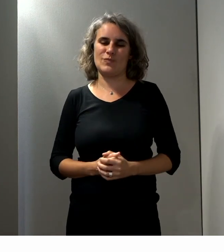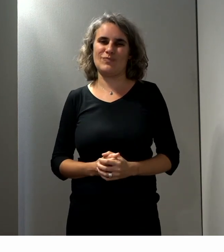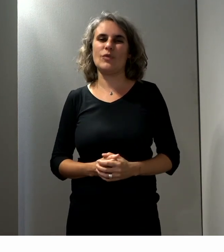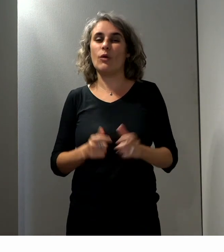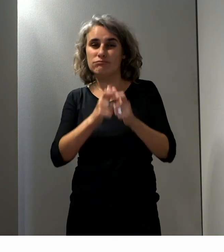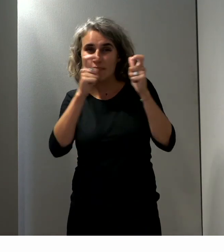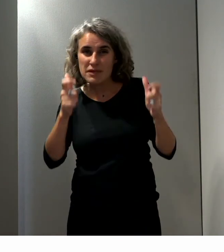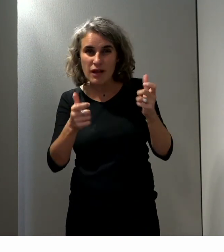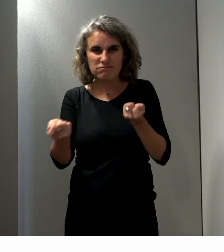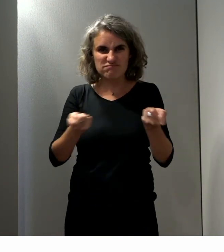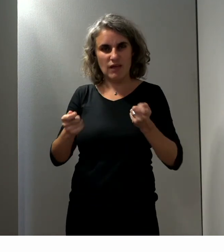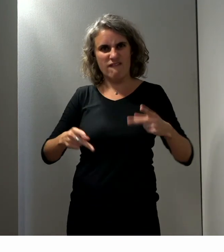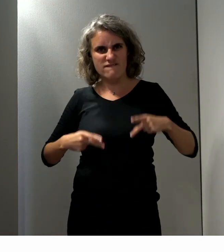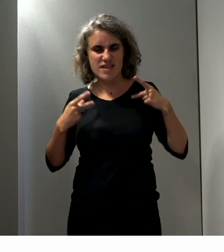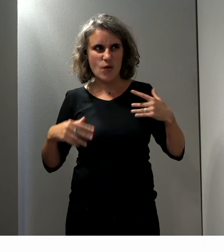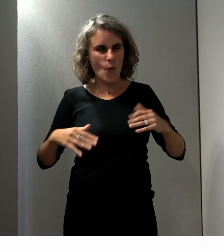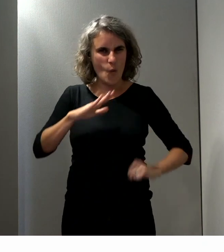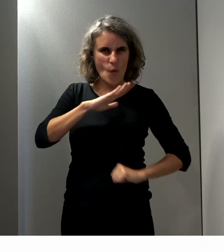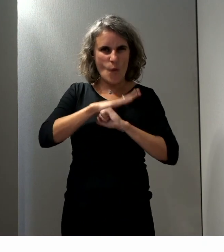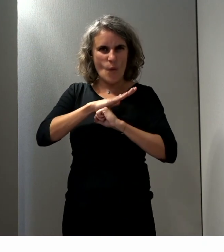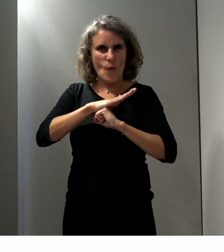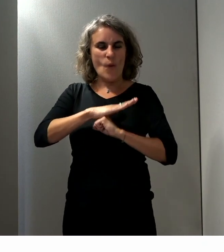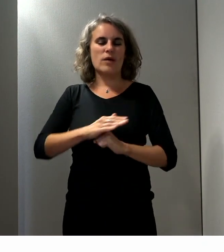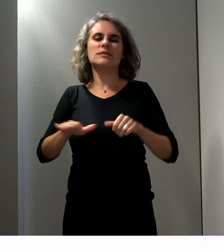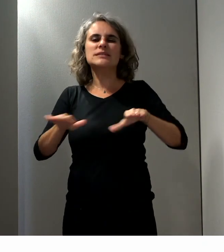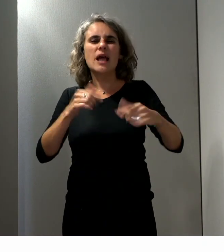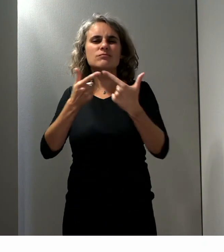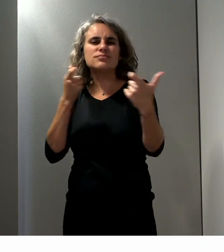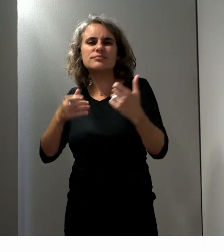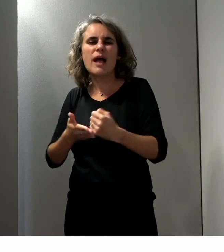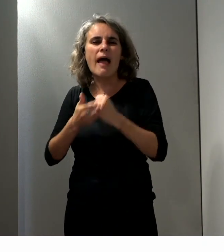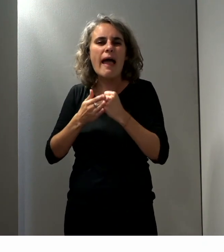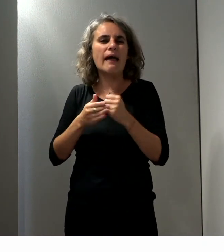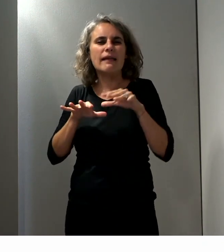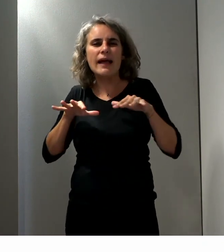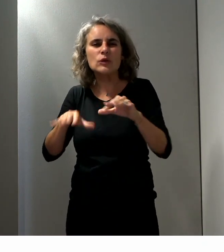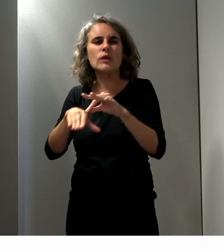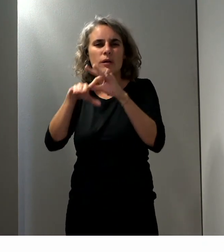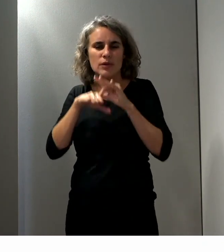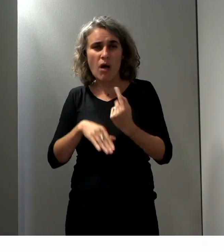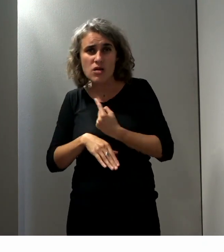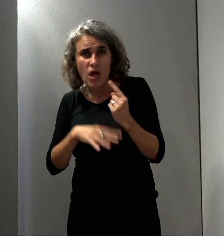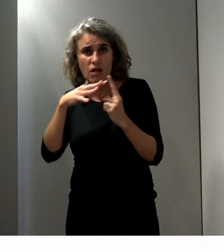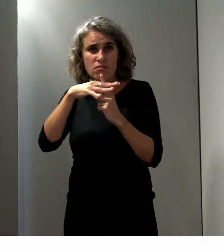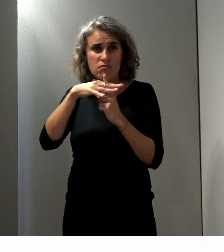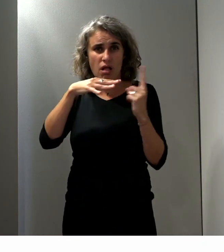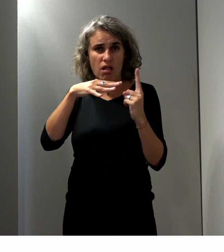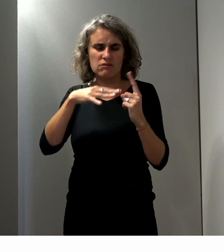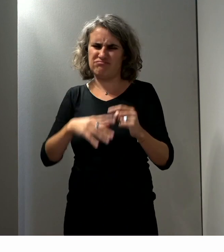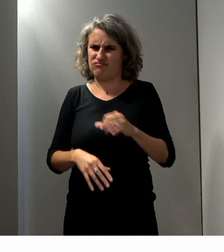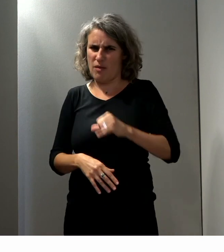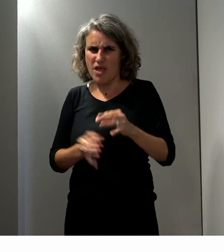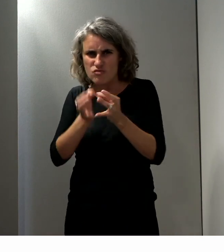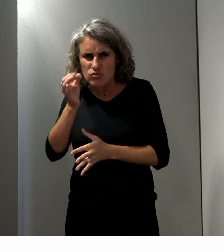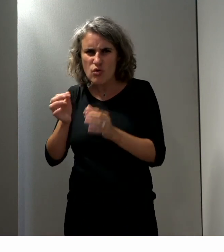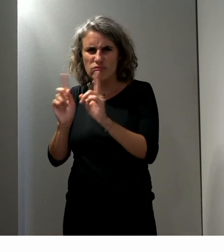plus intensément, hein, on l'a compris. C'est voilà, il existe beaucoup de dispositifs, beaucoup de réseaux d'accompagnement. Ne faites pas ça tout seul. Il existe des